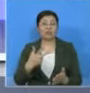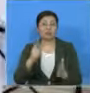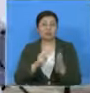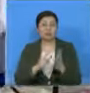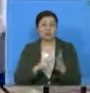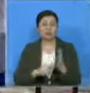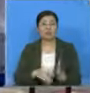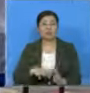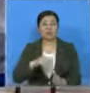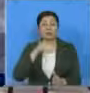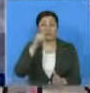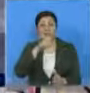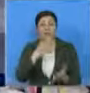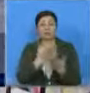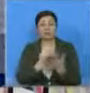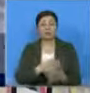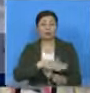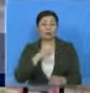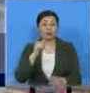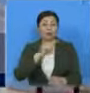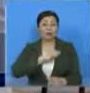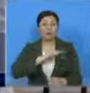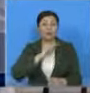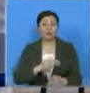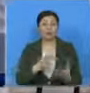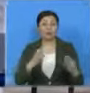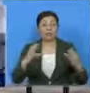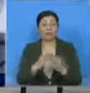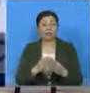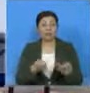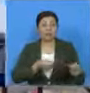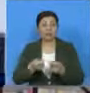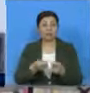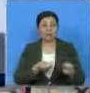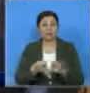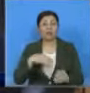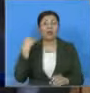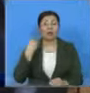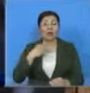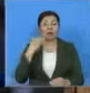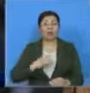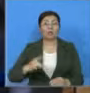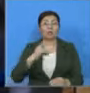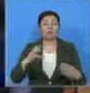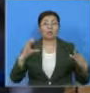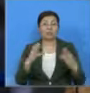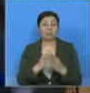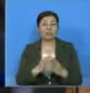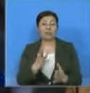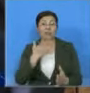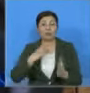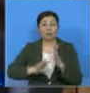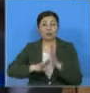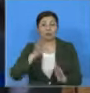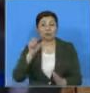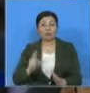подарок а манку и шлея за в долгие годы проработал в партийных органах в том числе председателем актюбинского районного совета народных депутатов